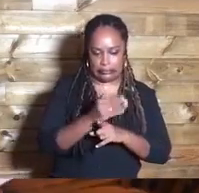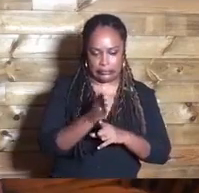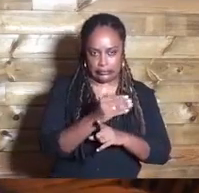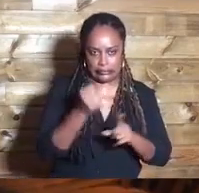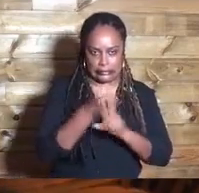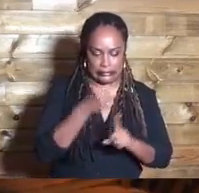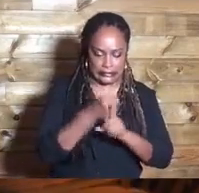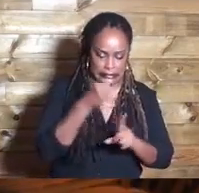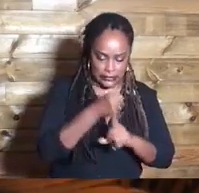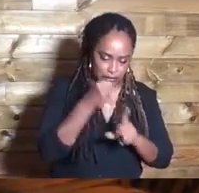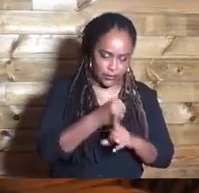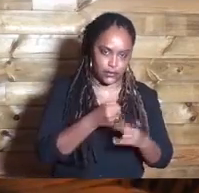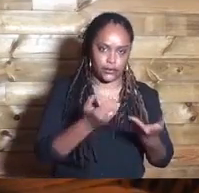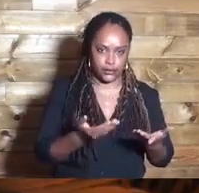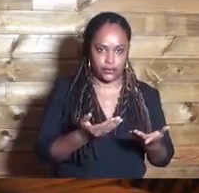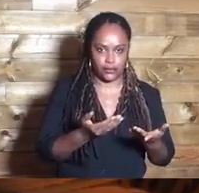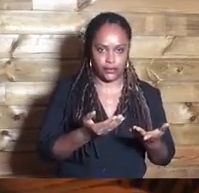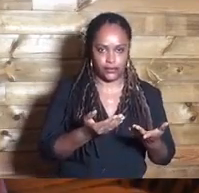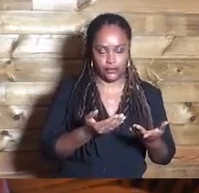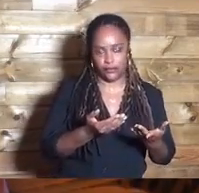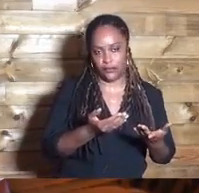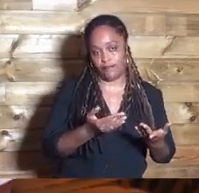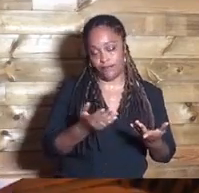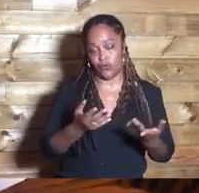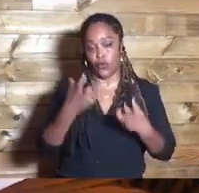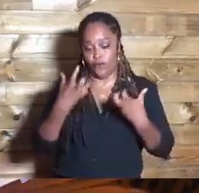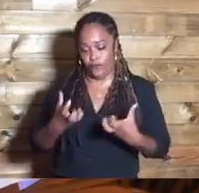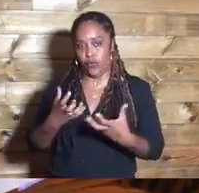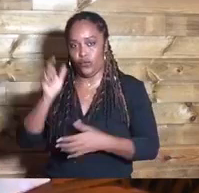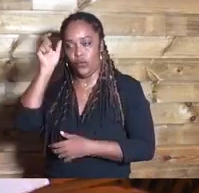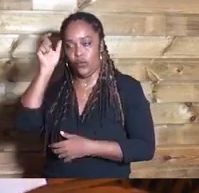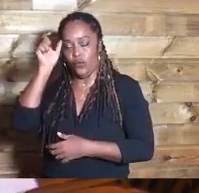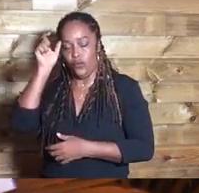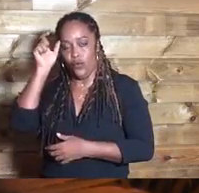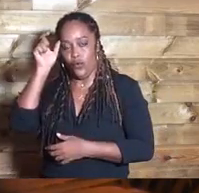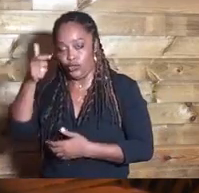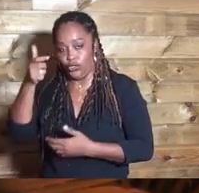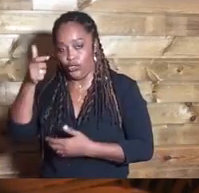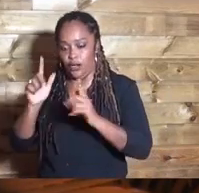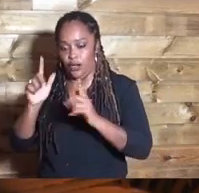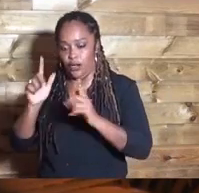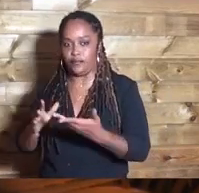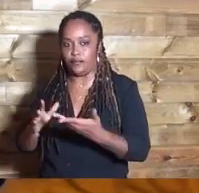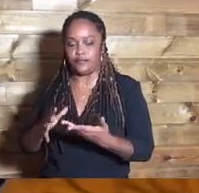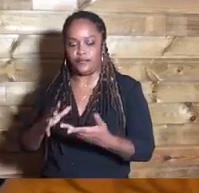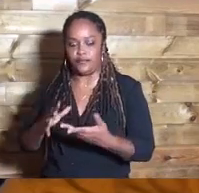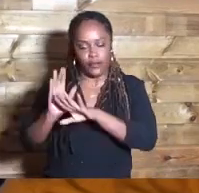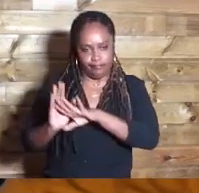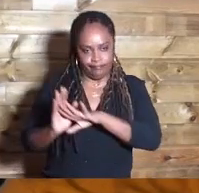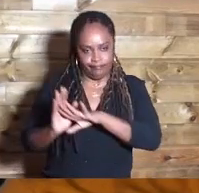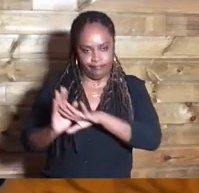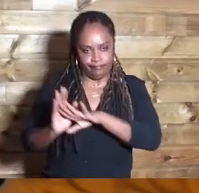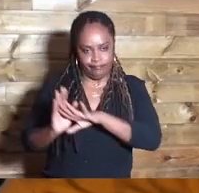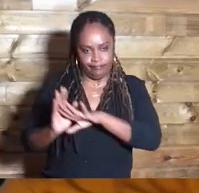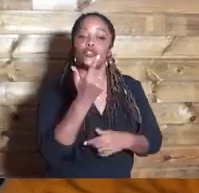voit, c'est fait ça ou pé fait. Ah, donc on voit là. Nous allons lancer une chasse au gaspillage